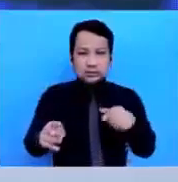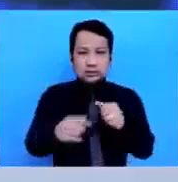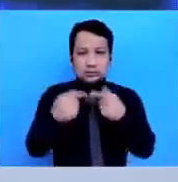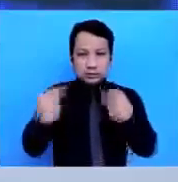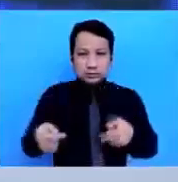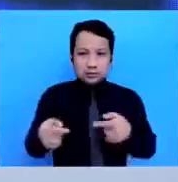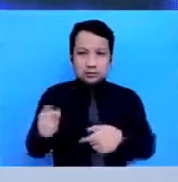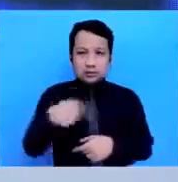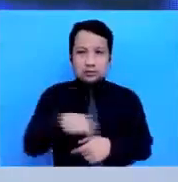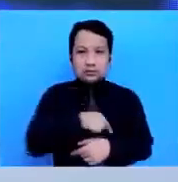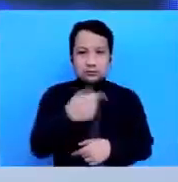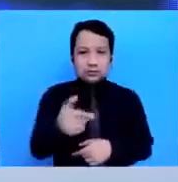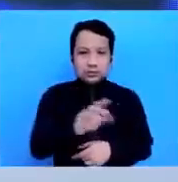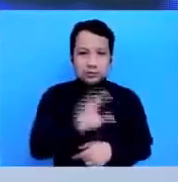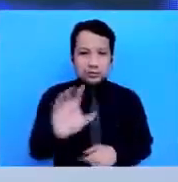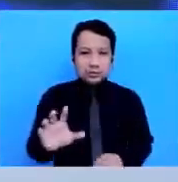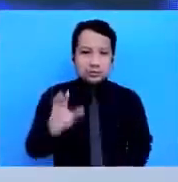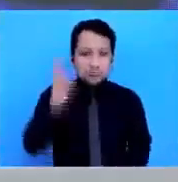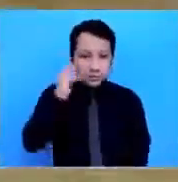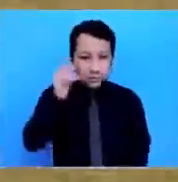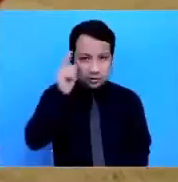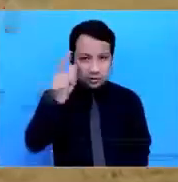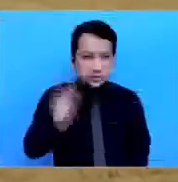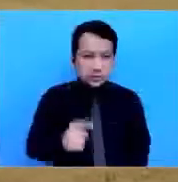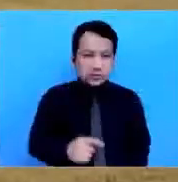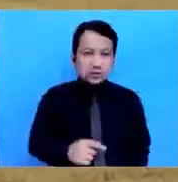ng balitang yan si Romel Lopez.